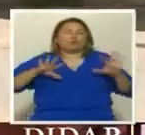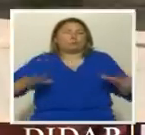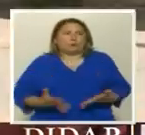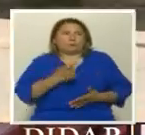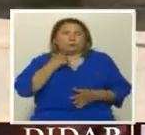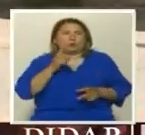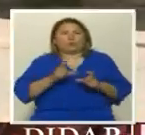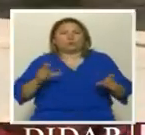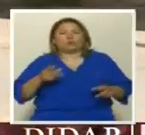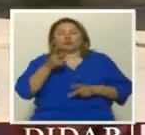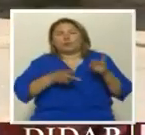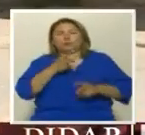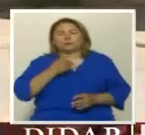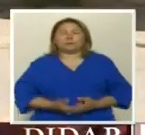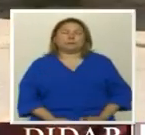дома